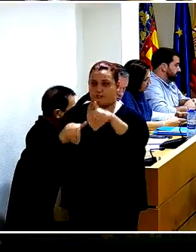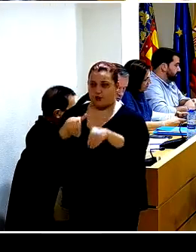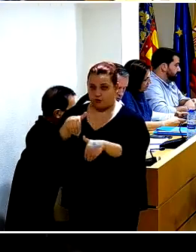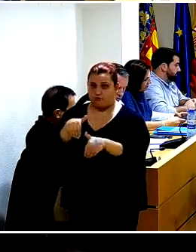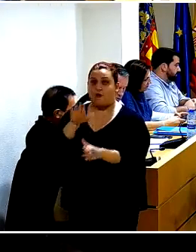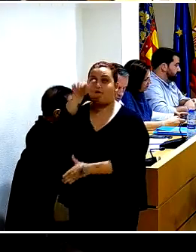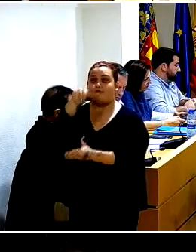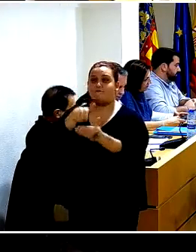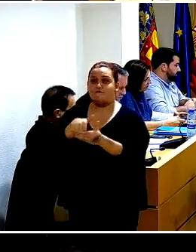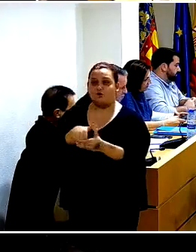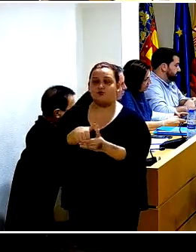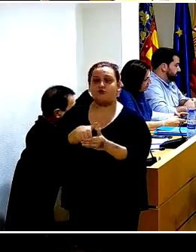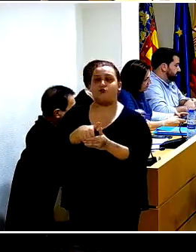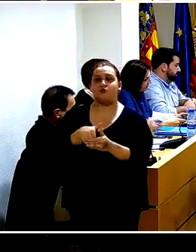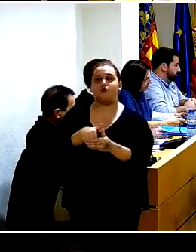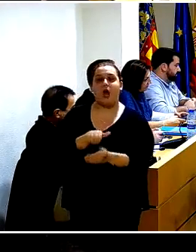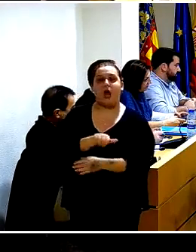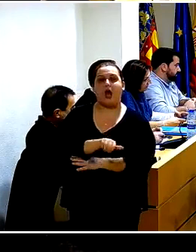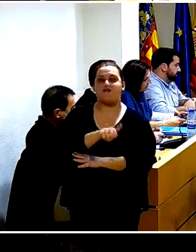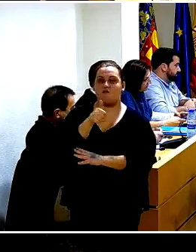de la proposta del pressupost de 2020.